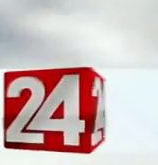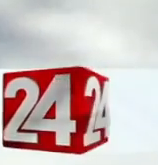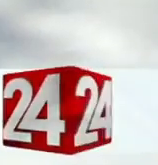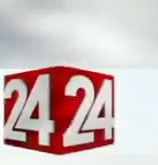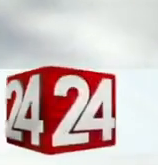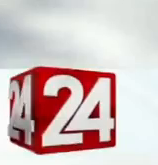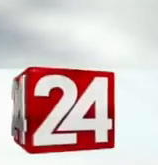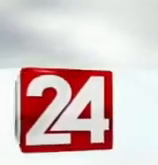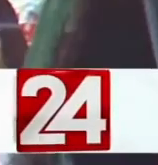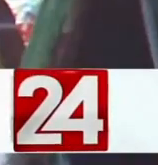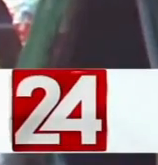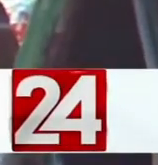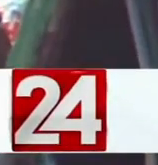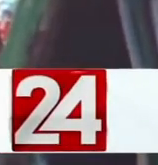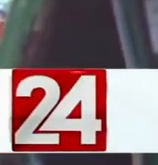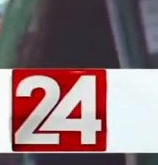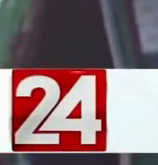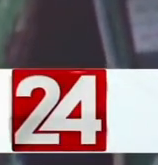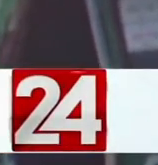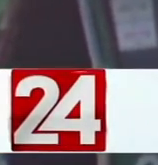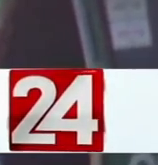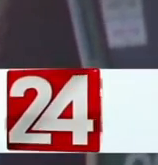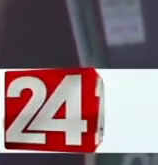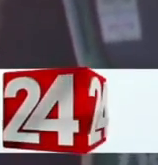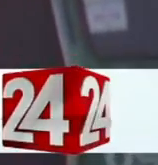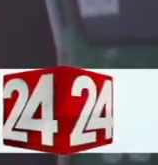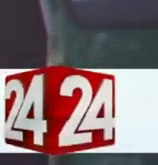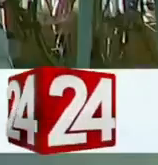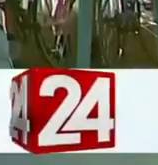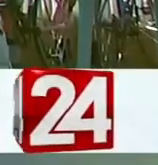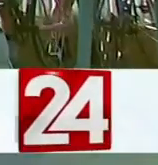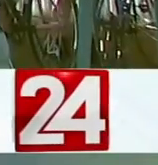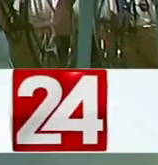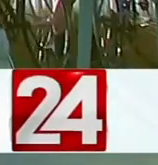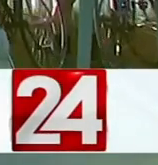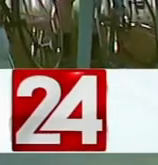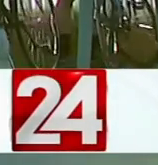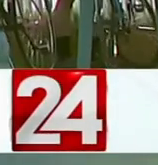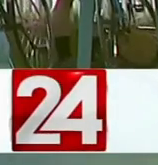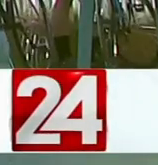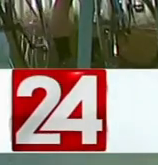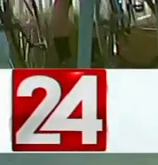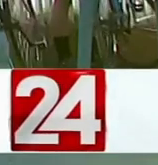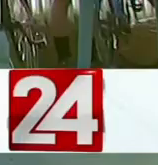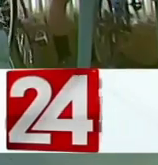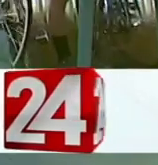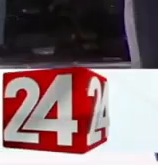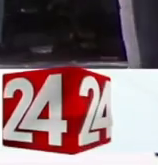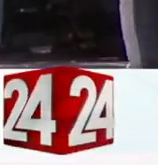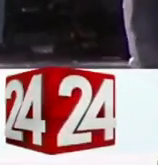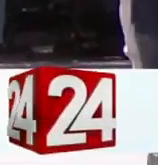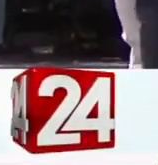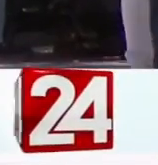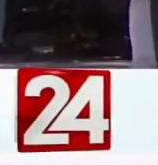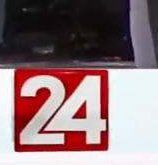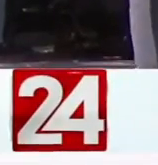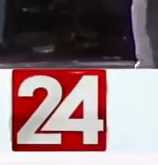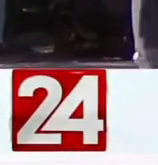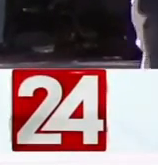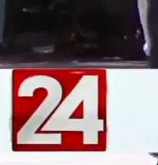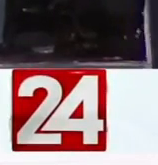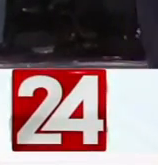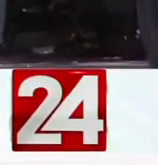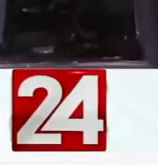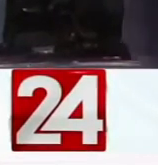Dry season o tag-init, nag-umpisa na ayon sa PAGASA. Ano mga pinaghahandaan nyo mga kapuso?